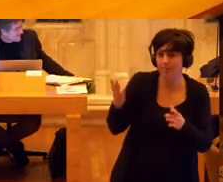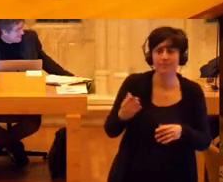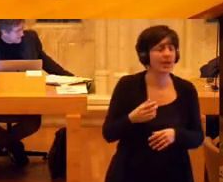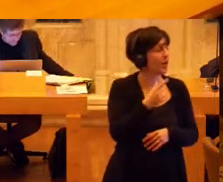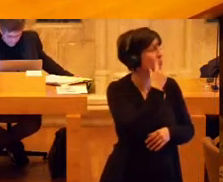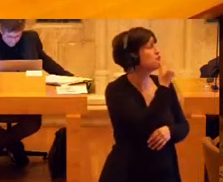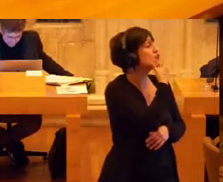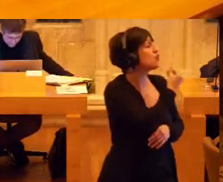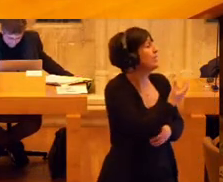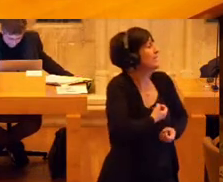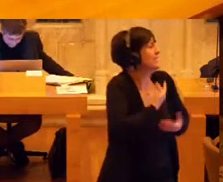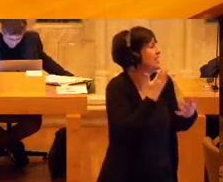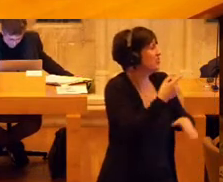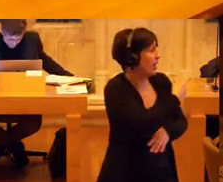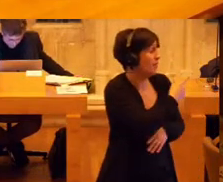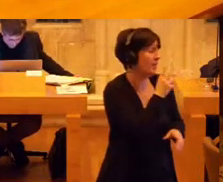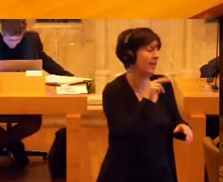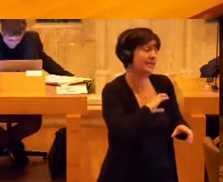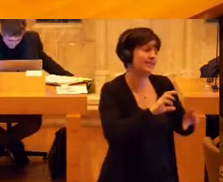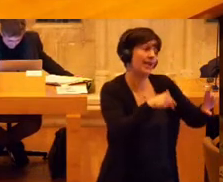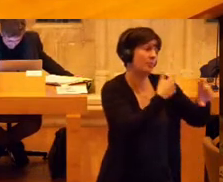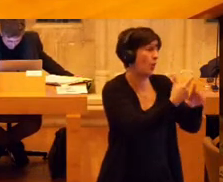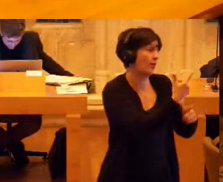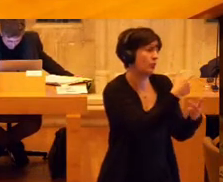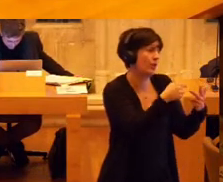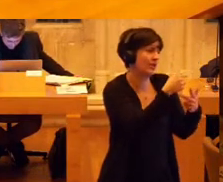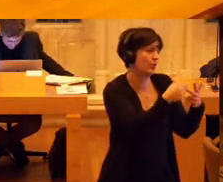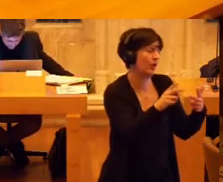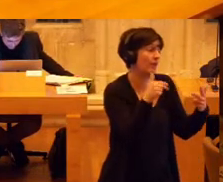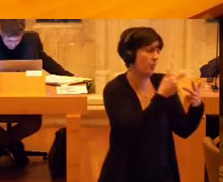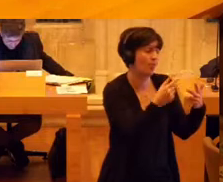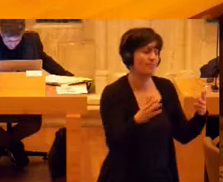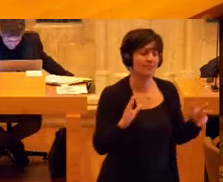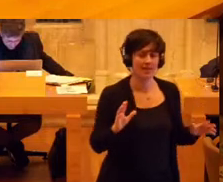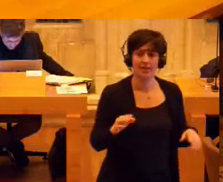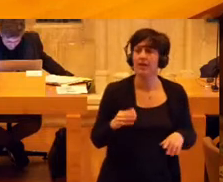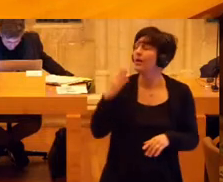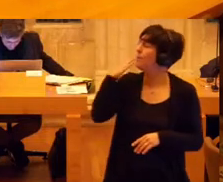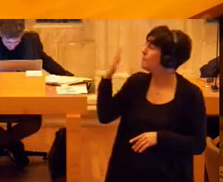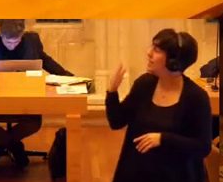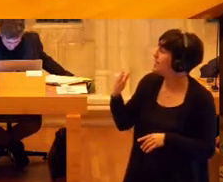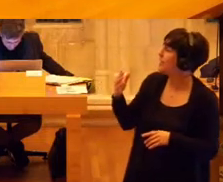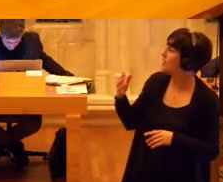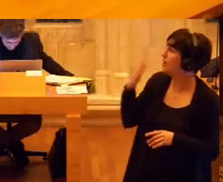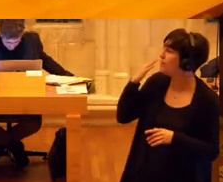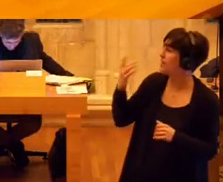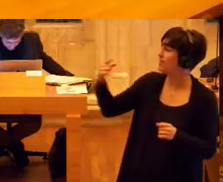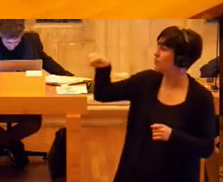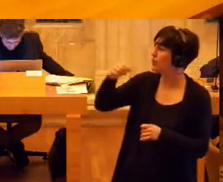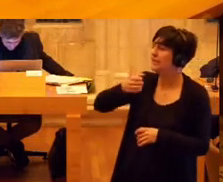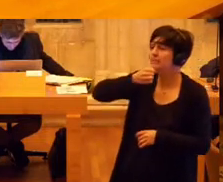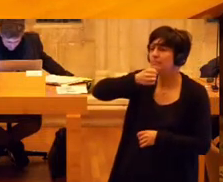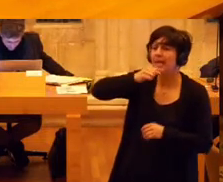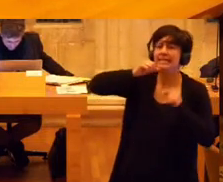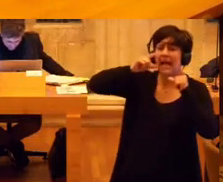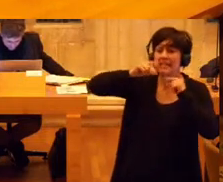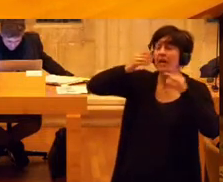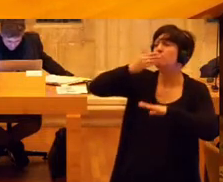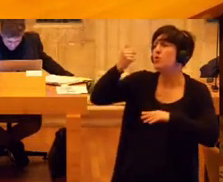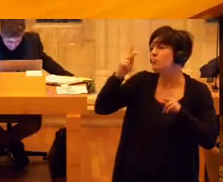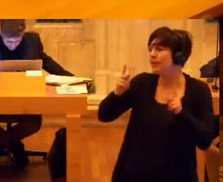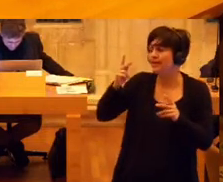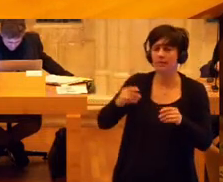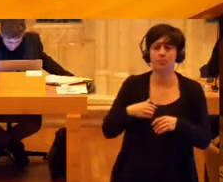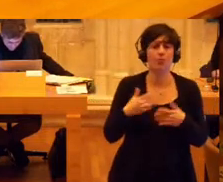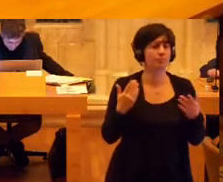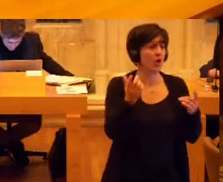on va essayer de à nouveau répondre. Bon. Alors moi, on a un vrai sujet avec l'entreprise est